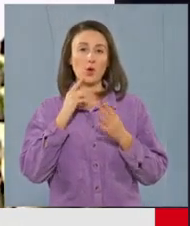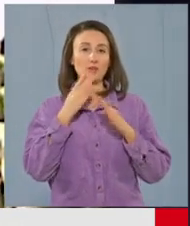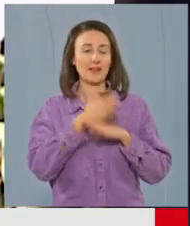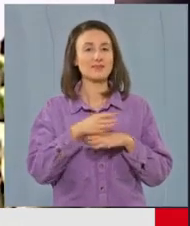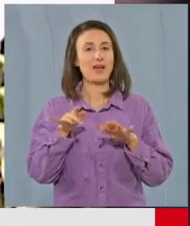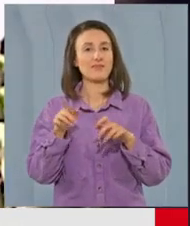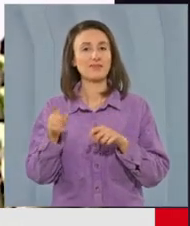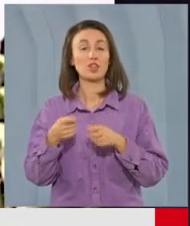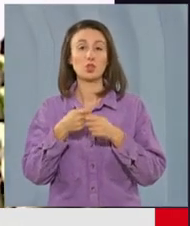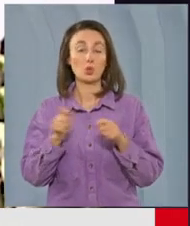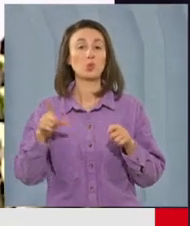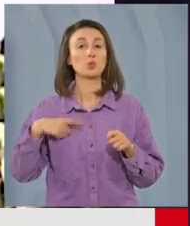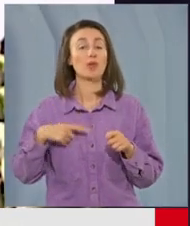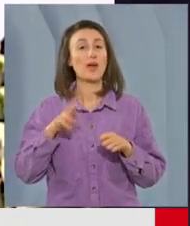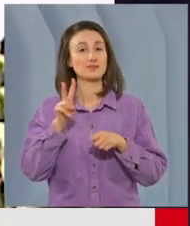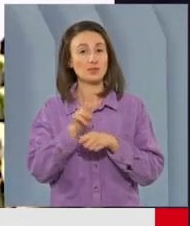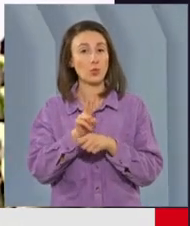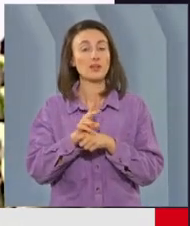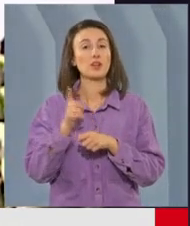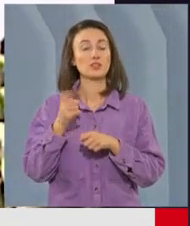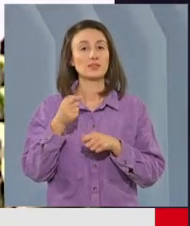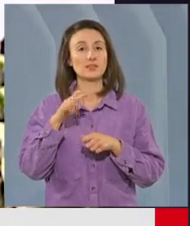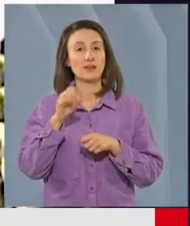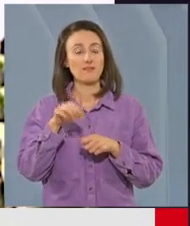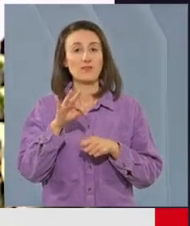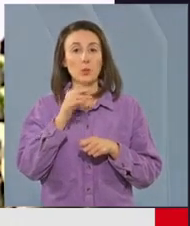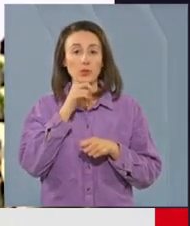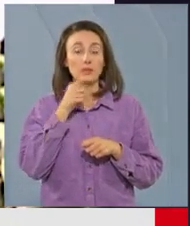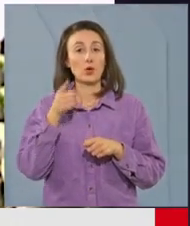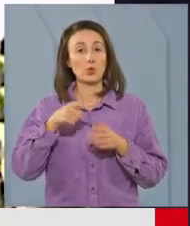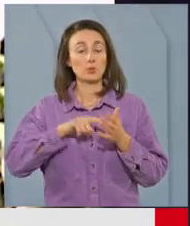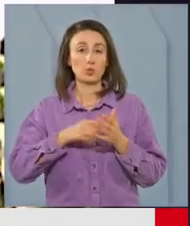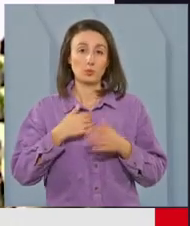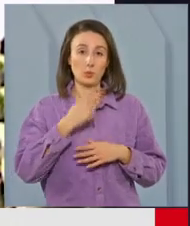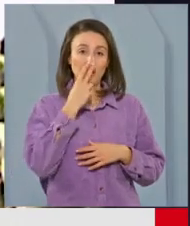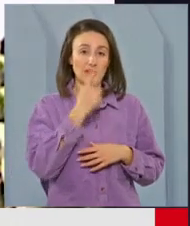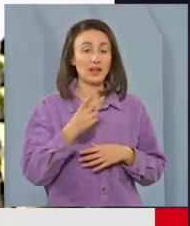IT. Totul este asigurat prin acest CNIF, unde acolo, din punctul meu de vedere, este